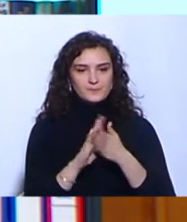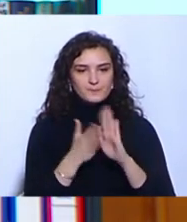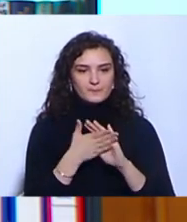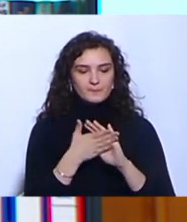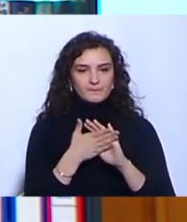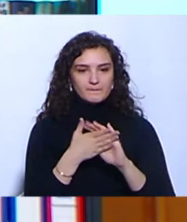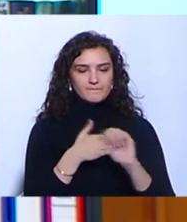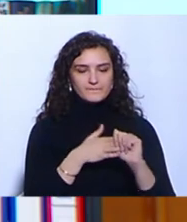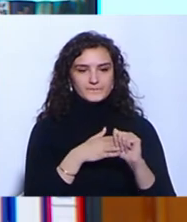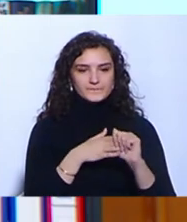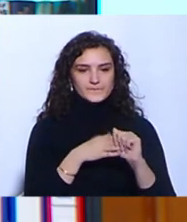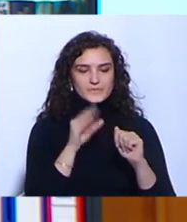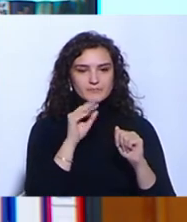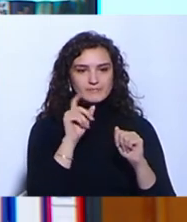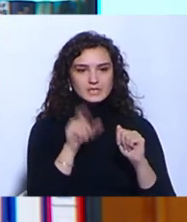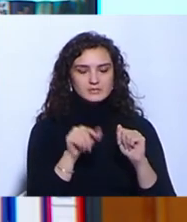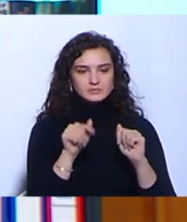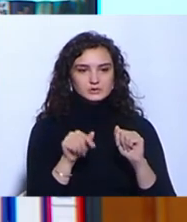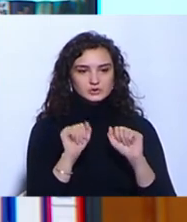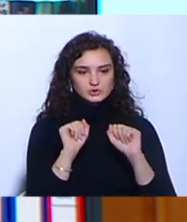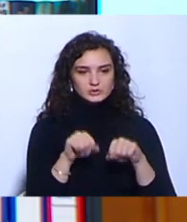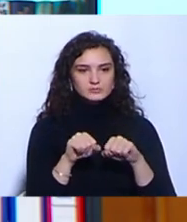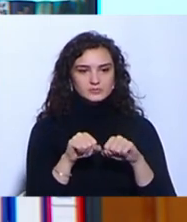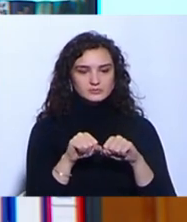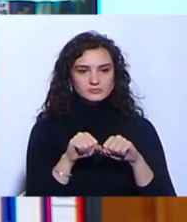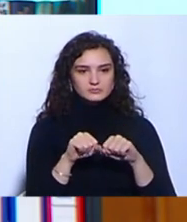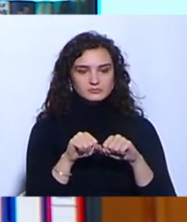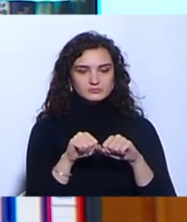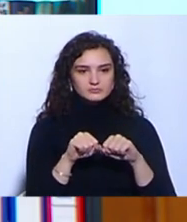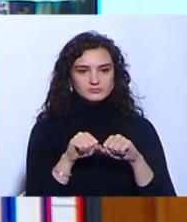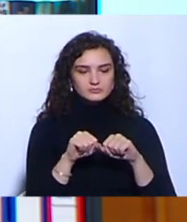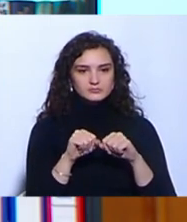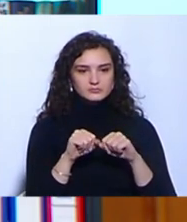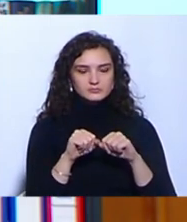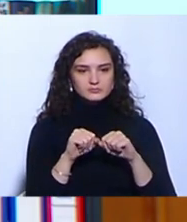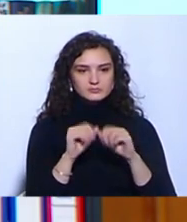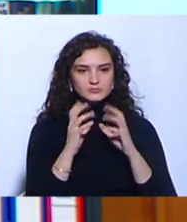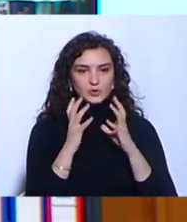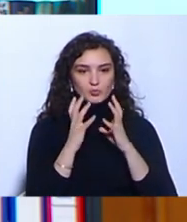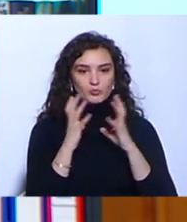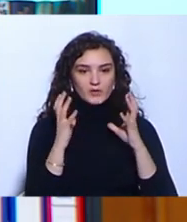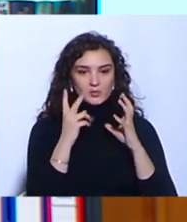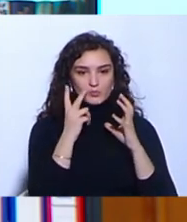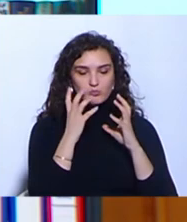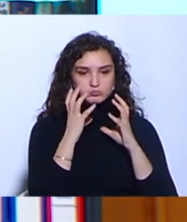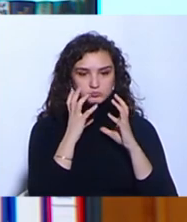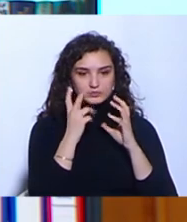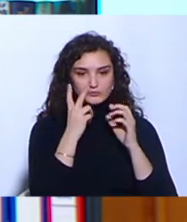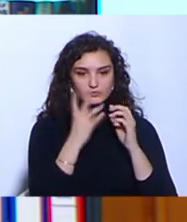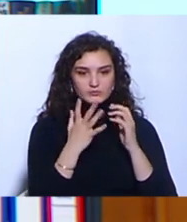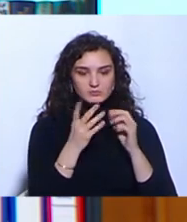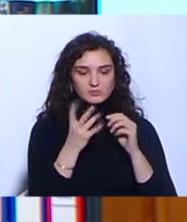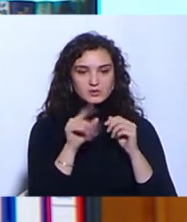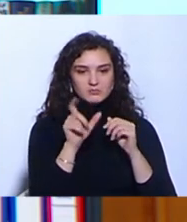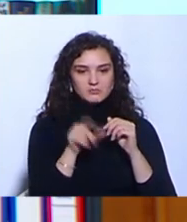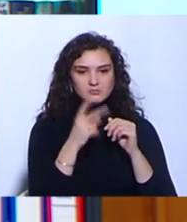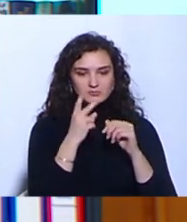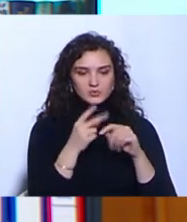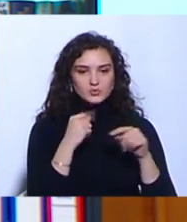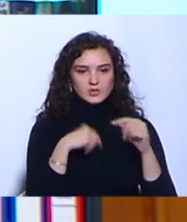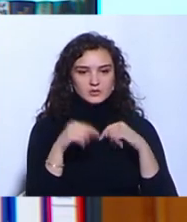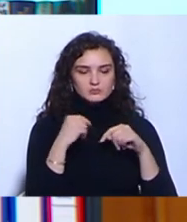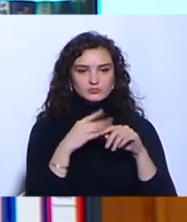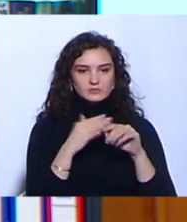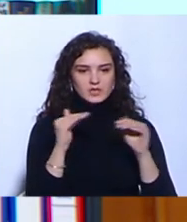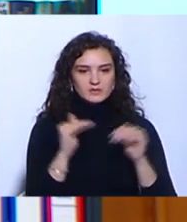მდგომარეობა, როდესაც ადამიანი შეიძლება ჩაპუნტულებული, ჩამრგვალებული გვეჩვენება და სინამდვილეში მას მკვეთრად აქვს